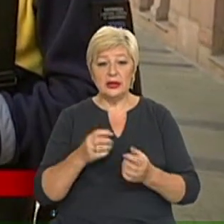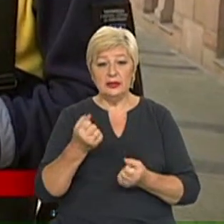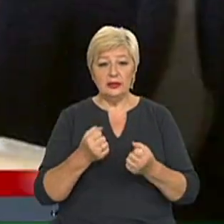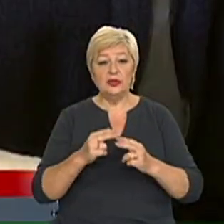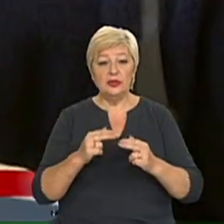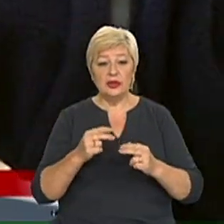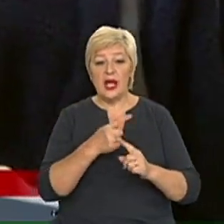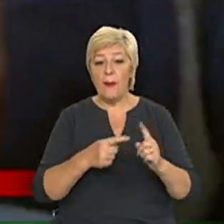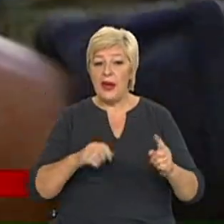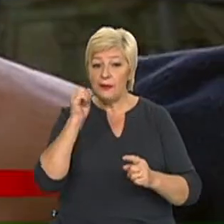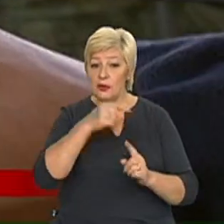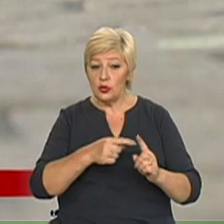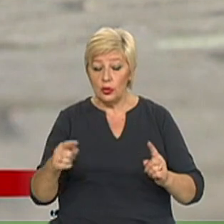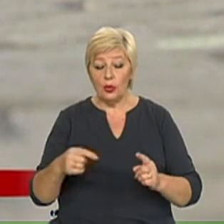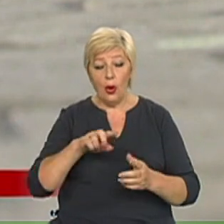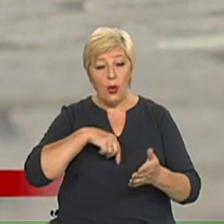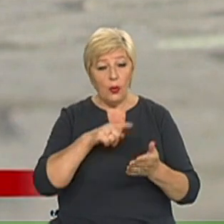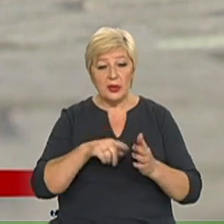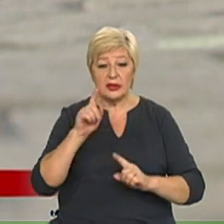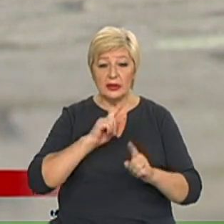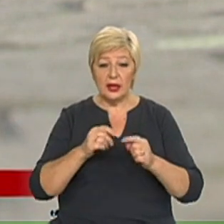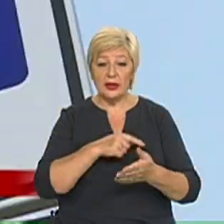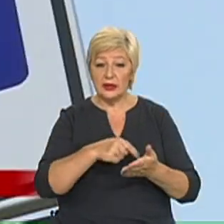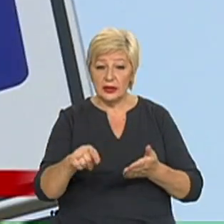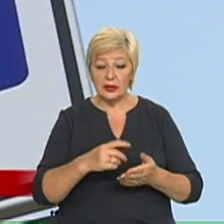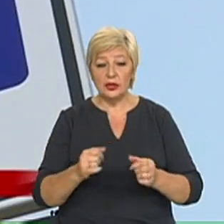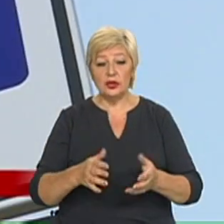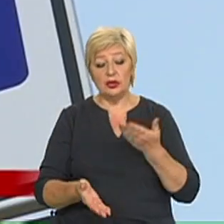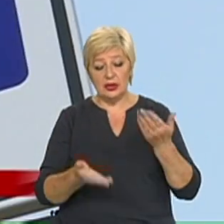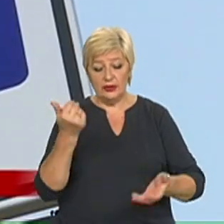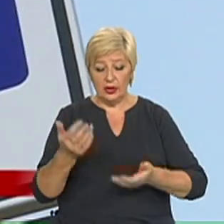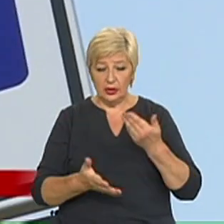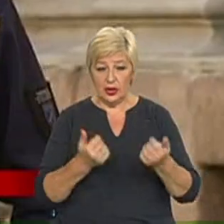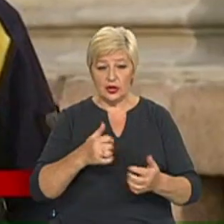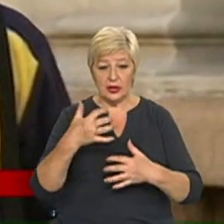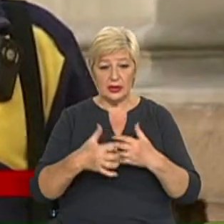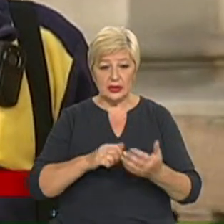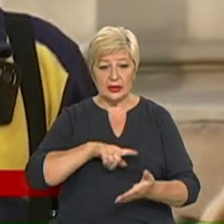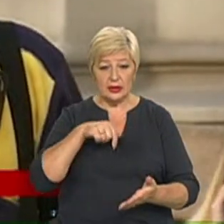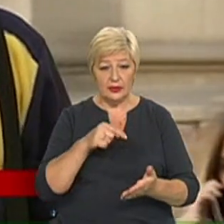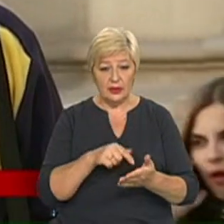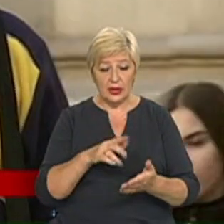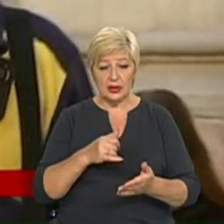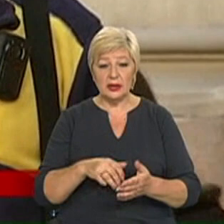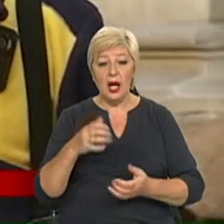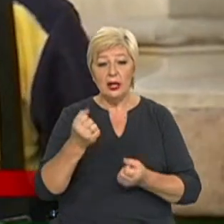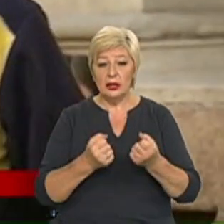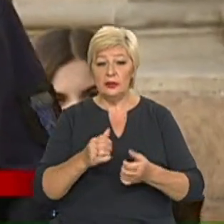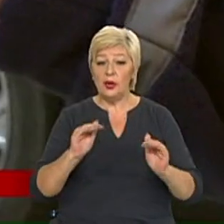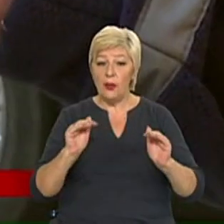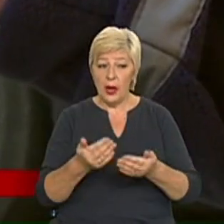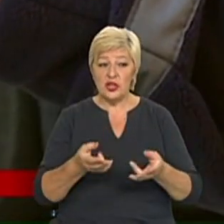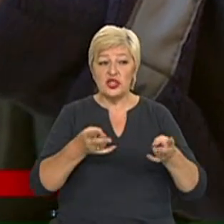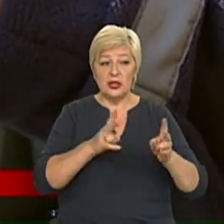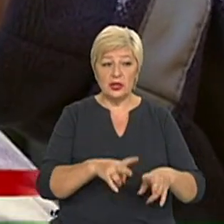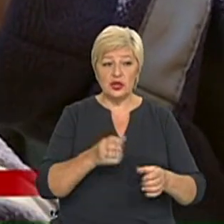за паркуванням. У міськраді зазначають, удалось розвантажити середмістя, бо кермувальники менше залишають машини, як